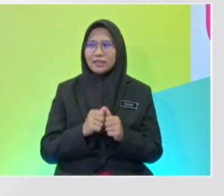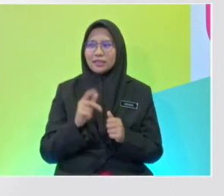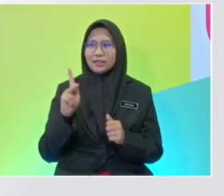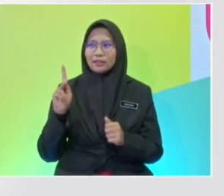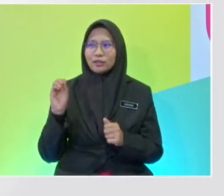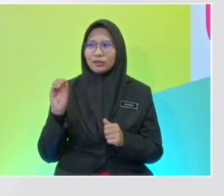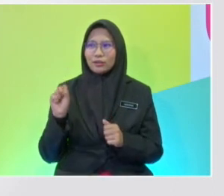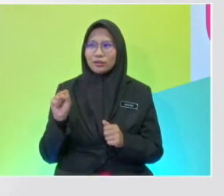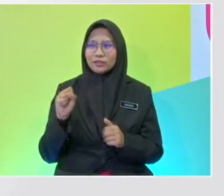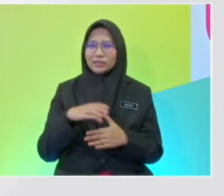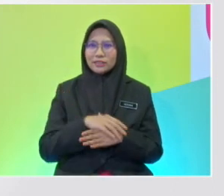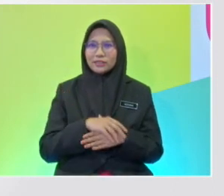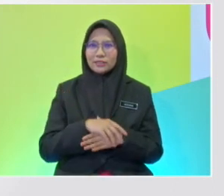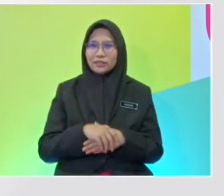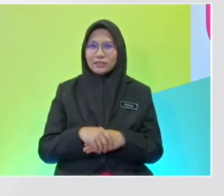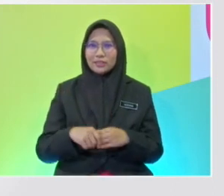supaya